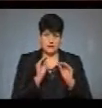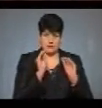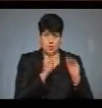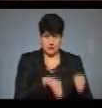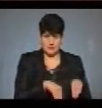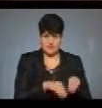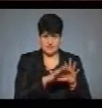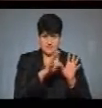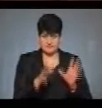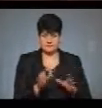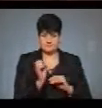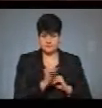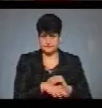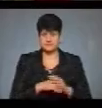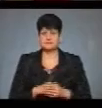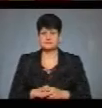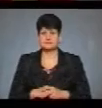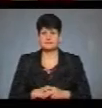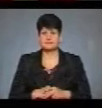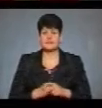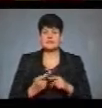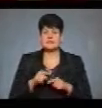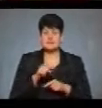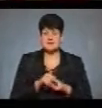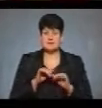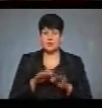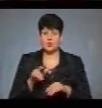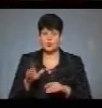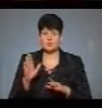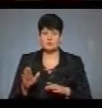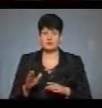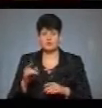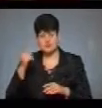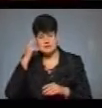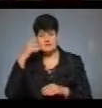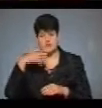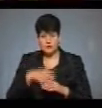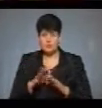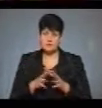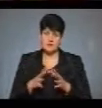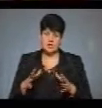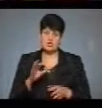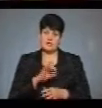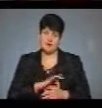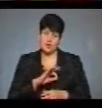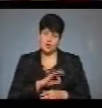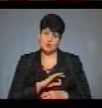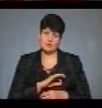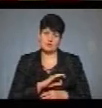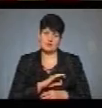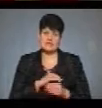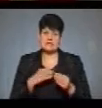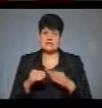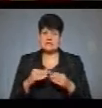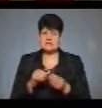купку непотрібних поліетиленових пакетів. З такими акціями люди будуть ставати все свідомішими і все більше будуть використовувати з